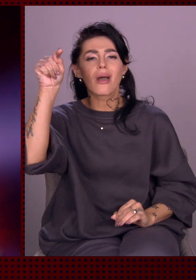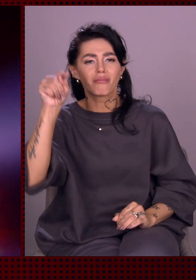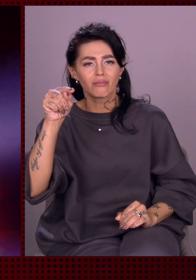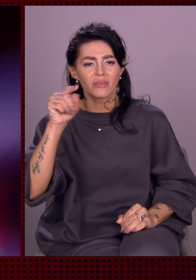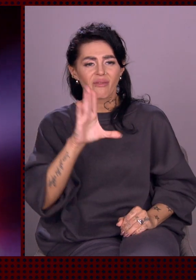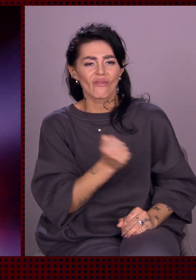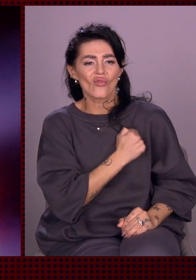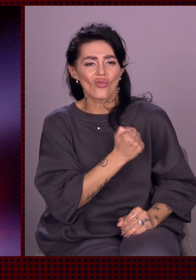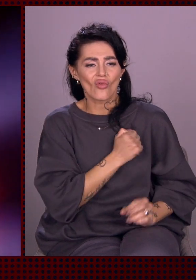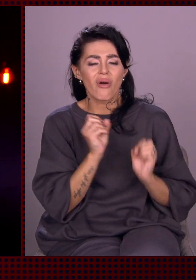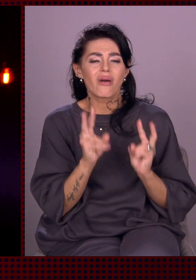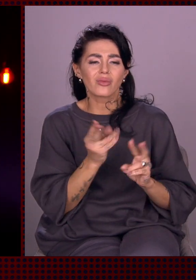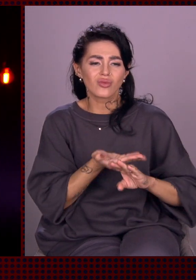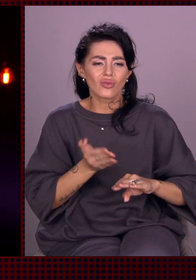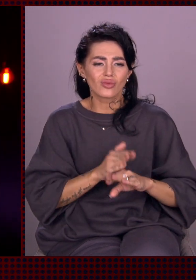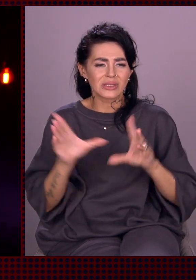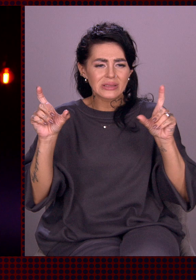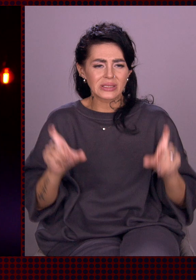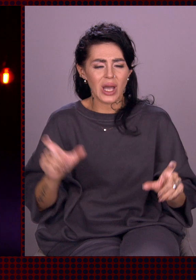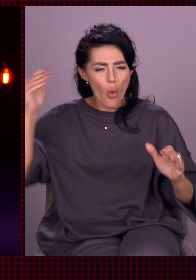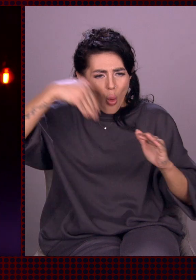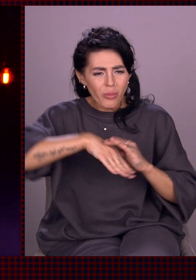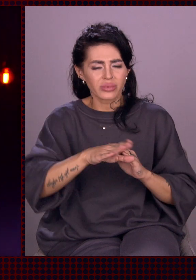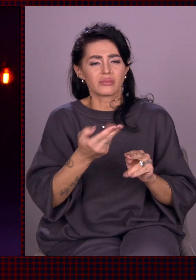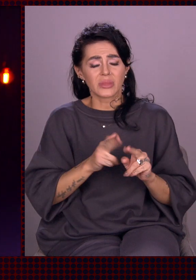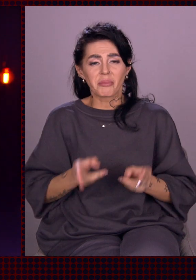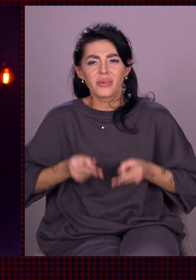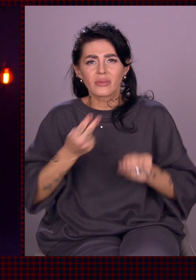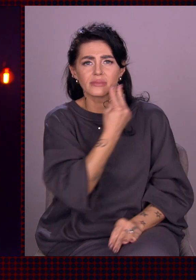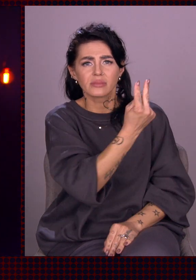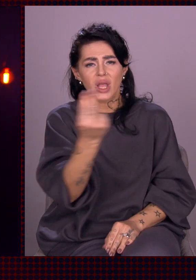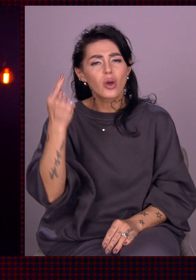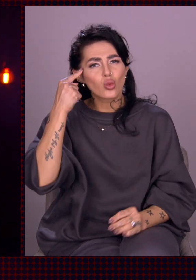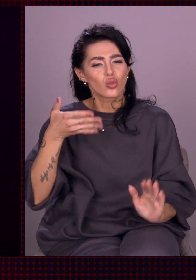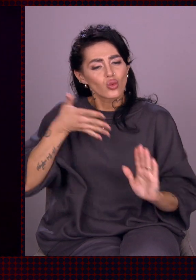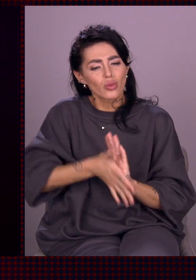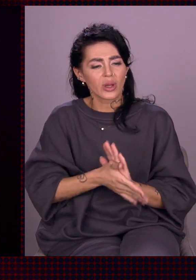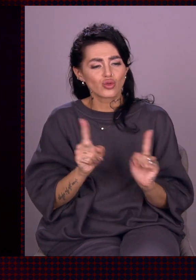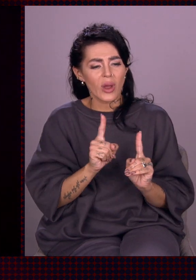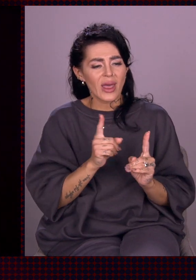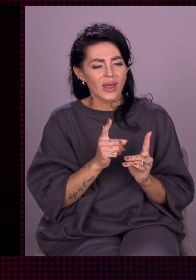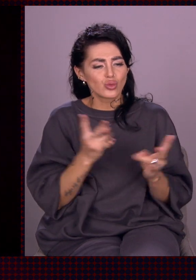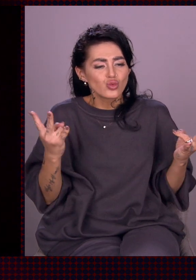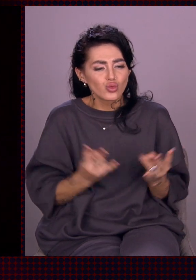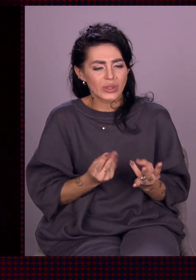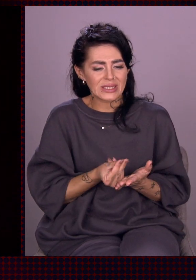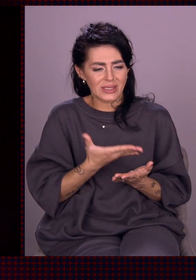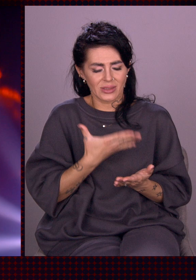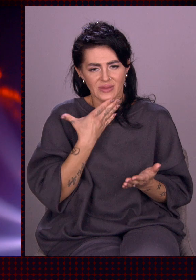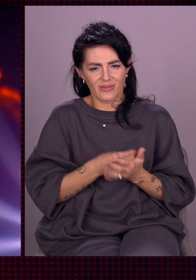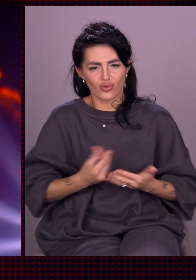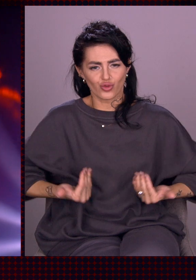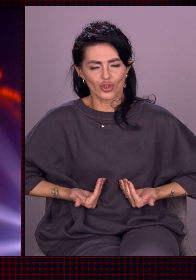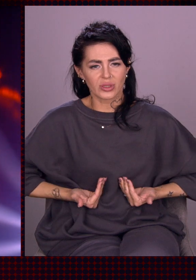спиш не в окопах. І коли ти приїжджаєш туди, ти розумієш, що ти не цінуєш того, і це страшно.